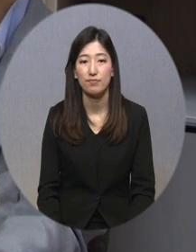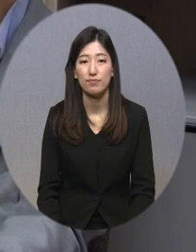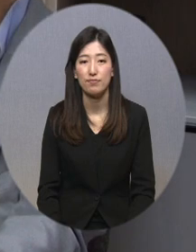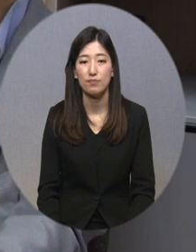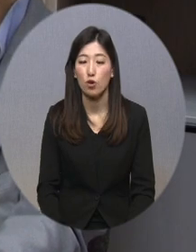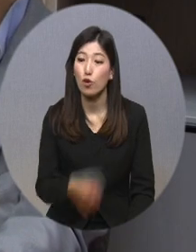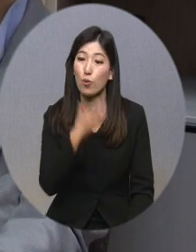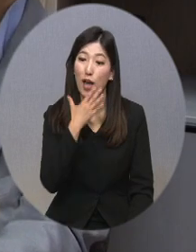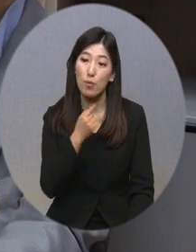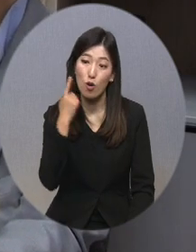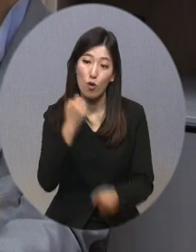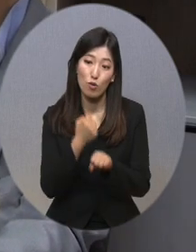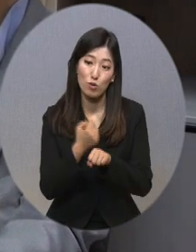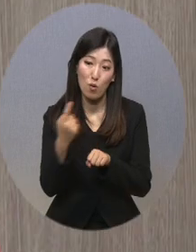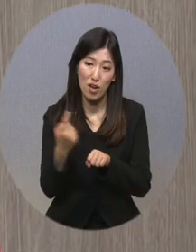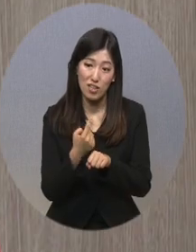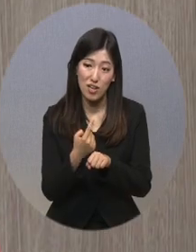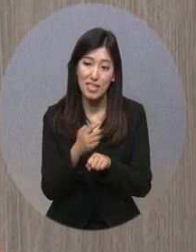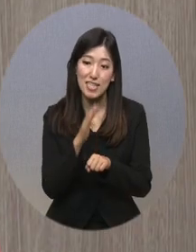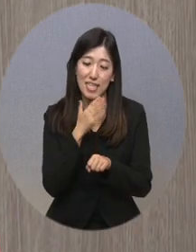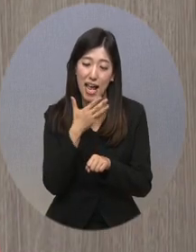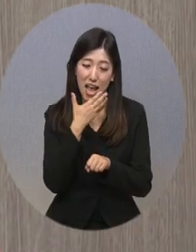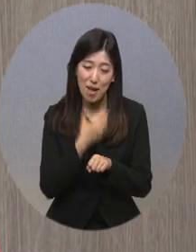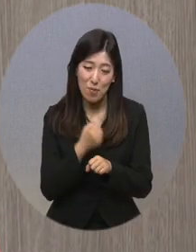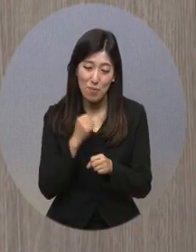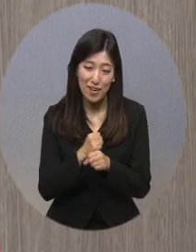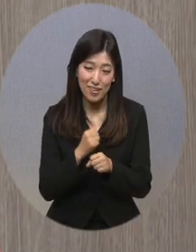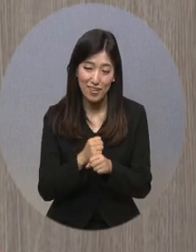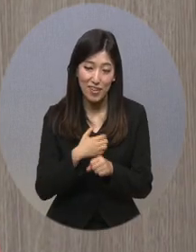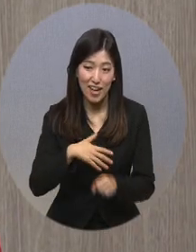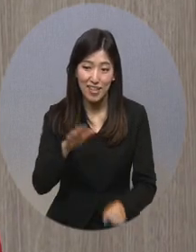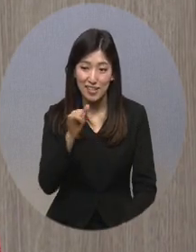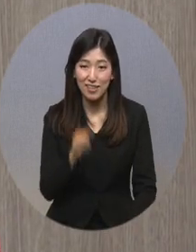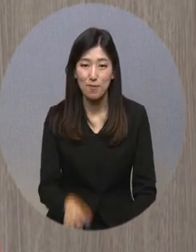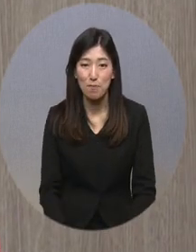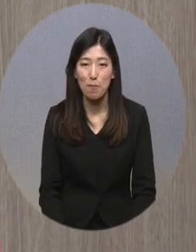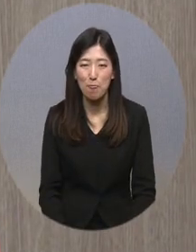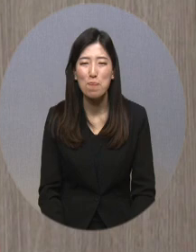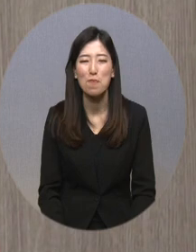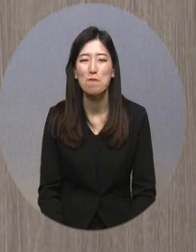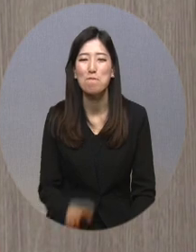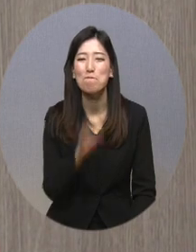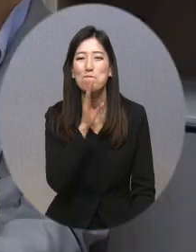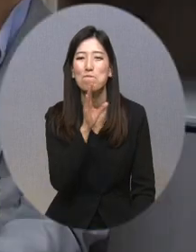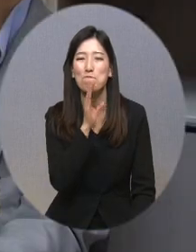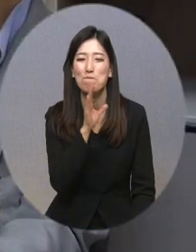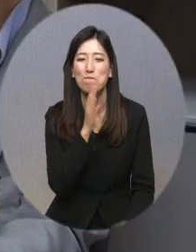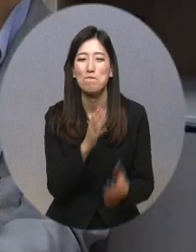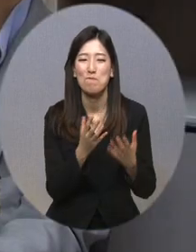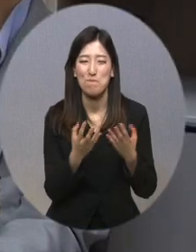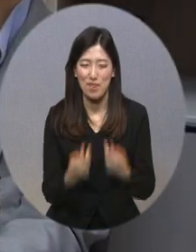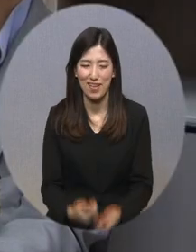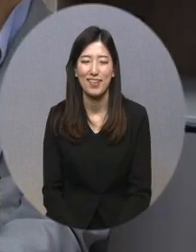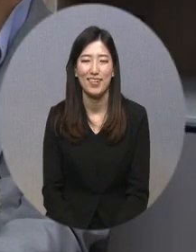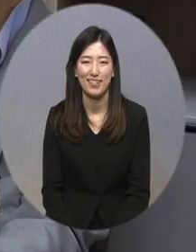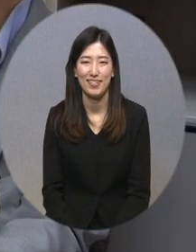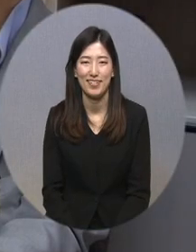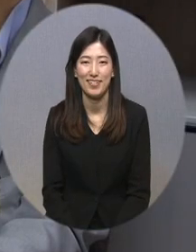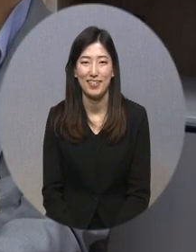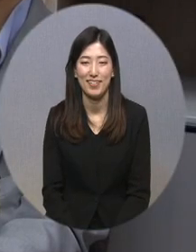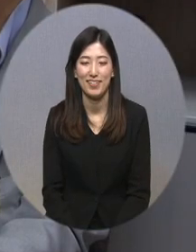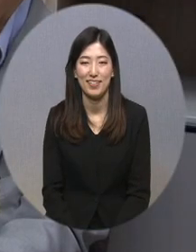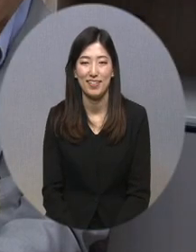행복해졌다고 하는 사람들도 많이 있었나요? 저 때문에 많이 행복해졌다고 하는 사람들이 많아요. 예, 소개를 네. 좀 해주실 수